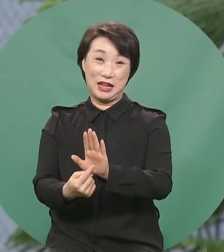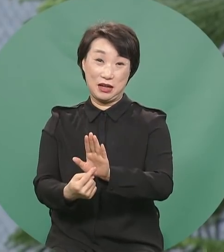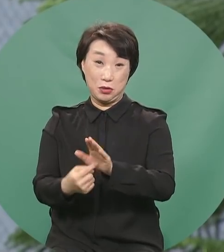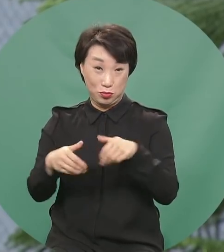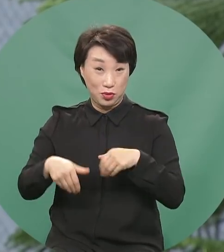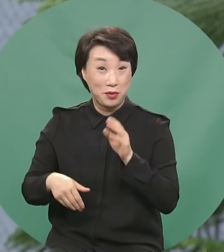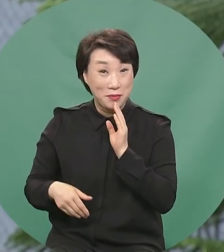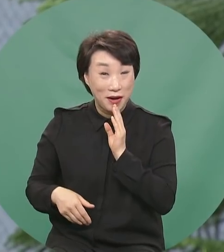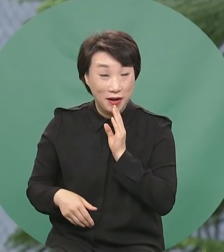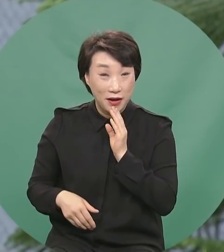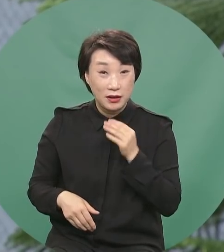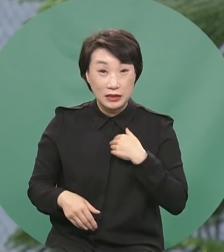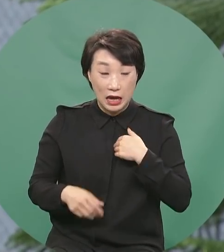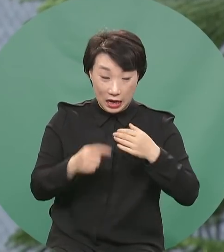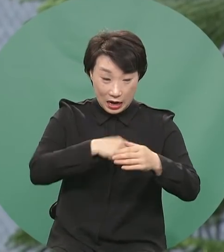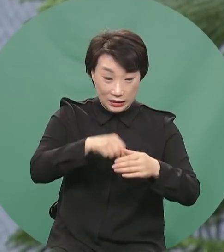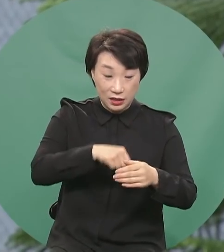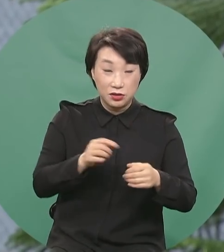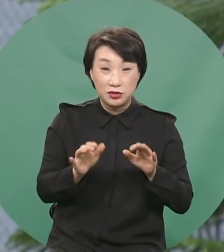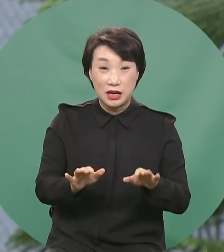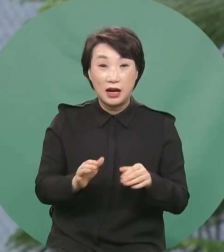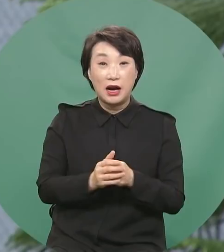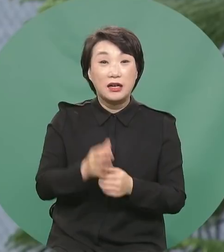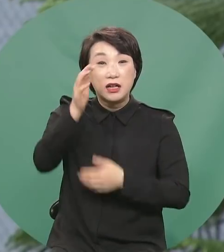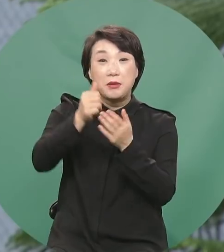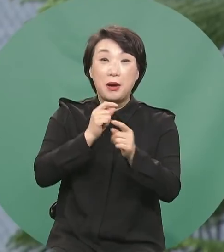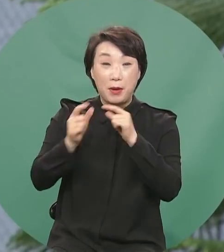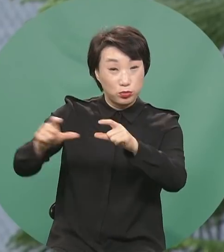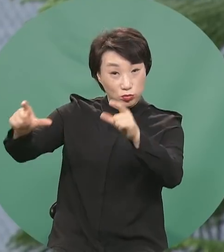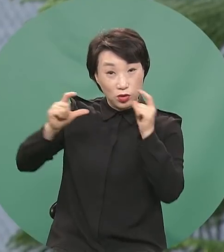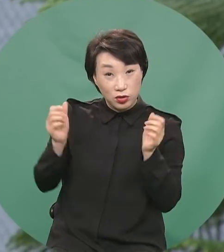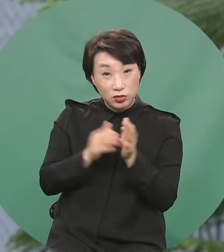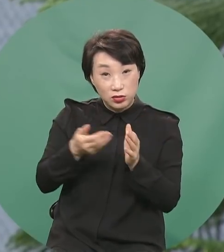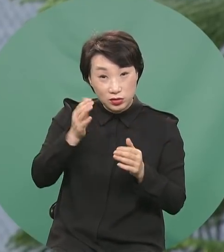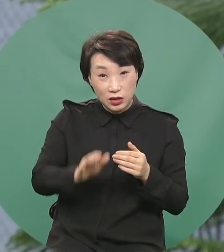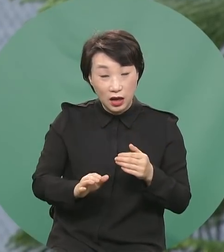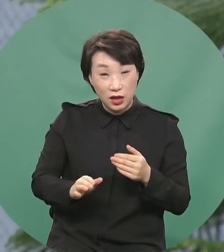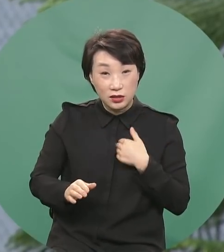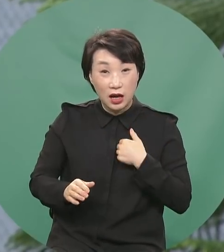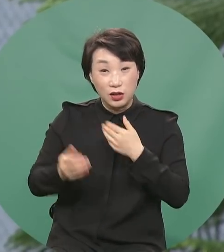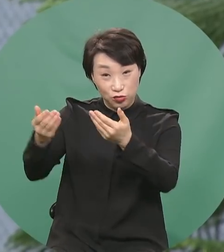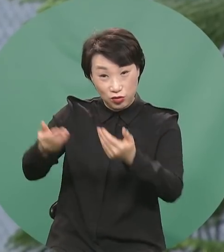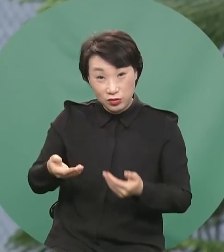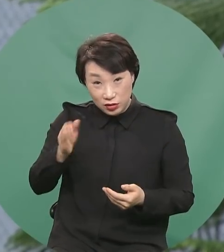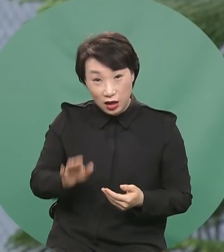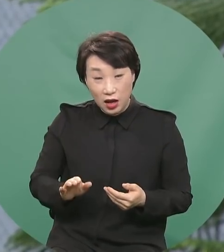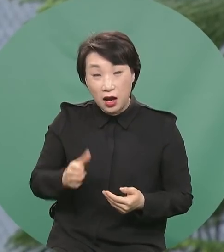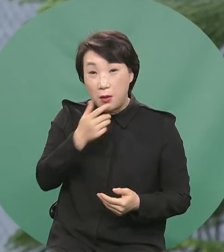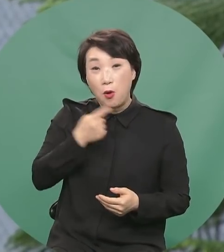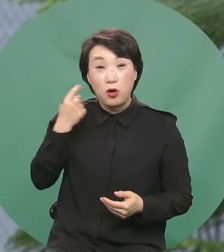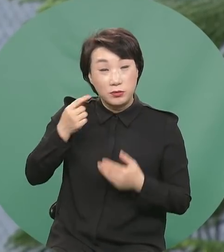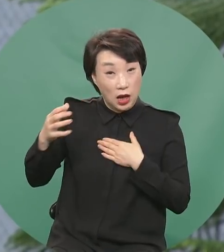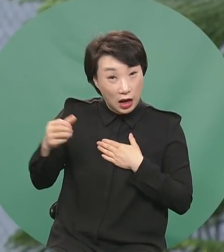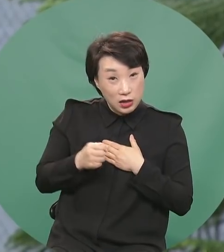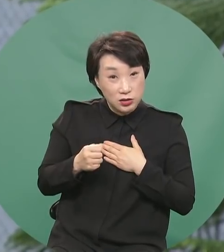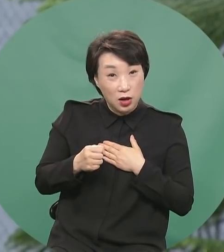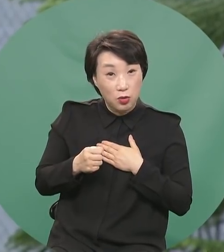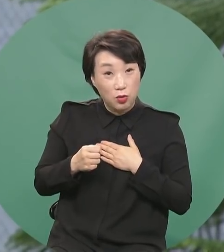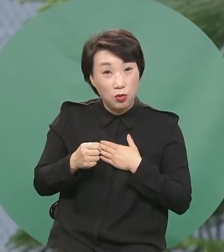않고 내게 분명히 말씀하셨는데, 주셨는데 가졌다